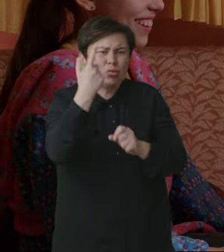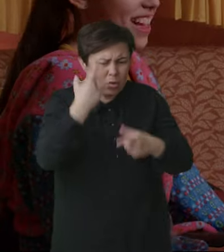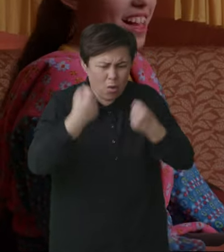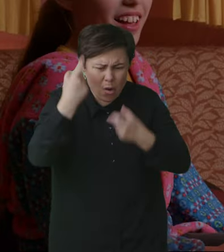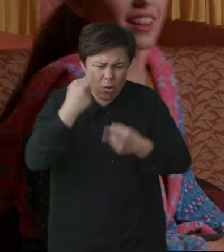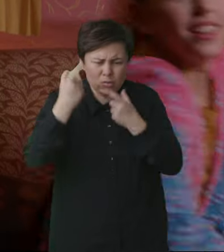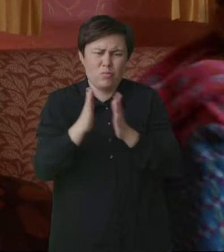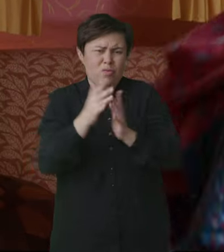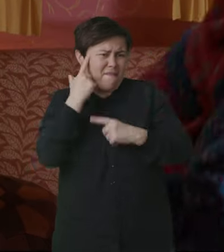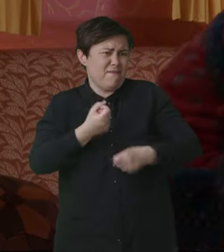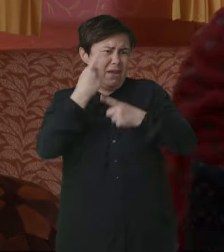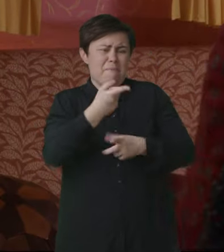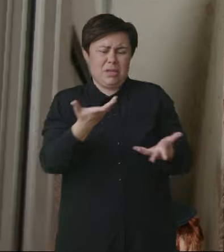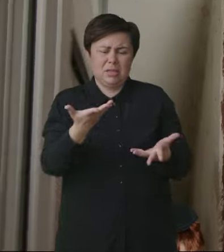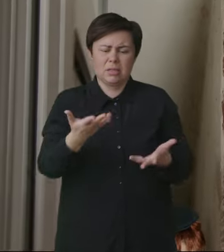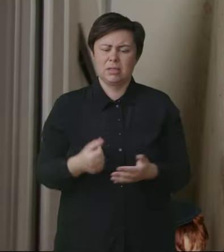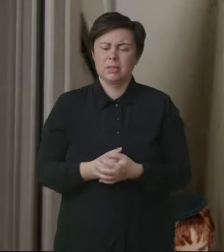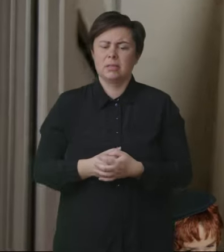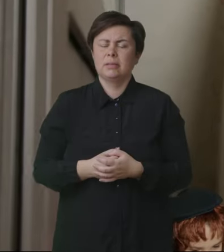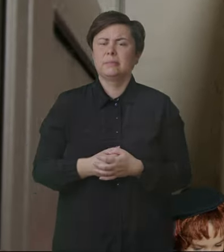było go nie wpuszczać.